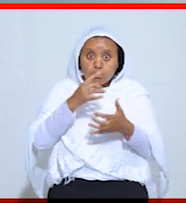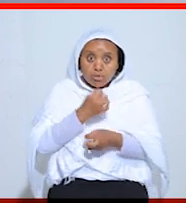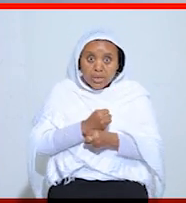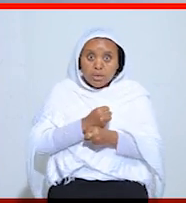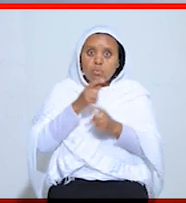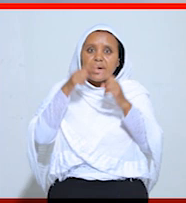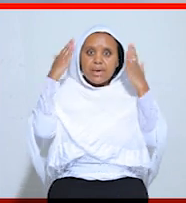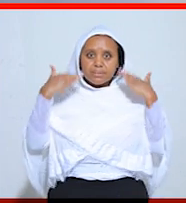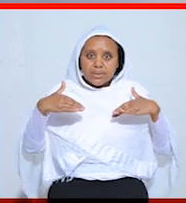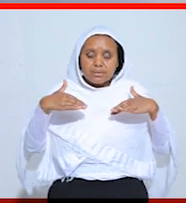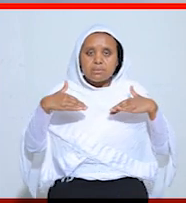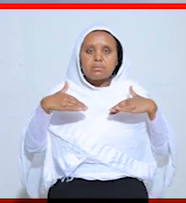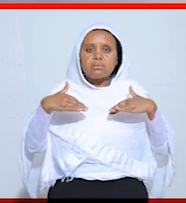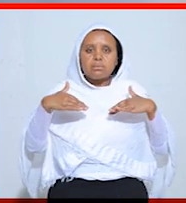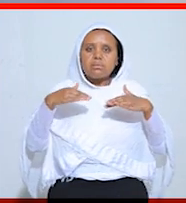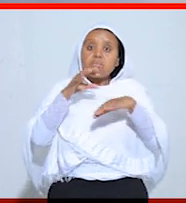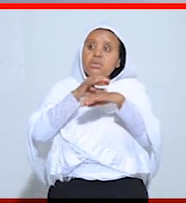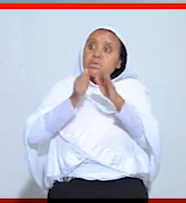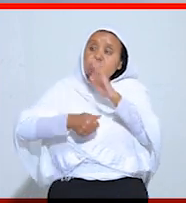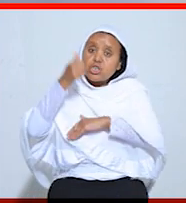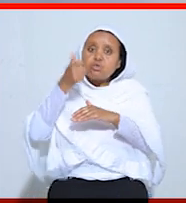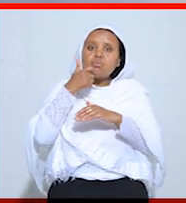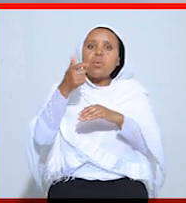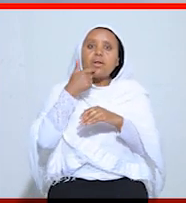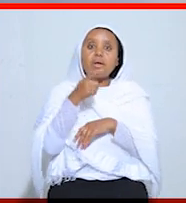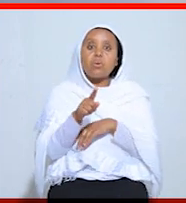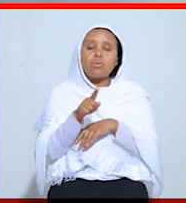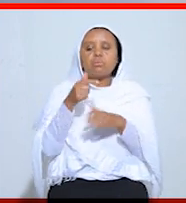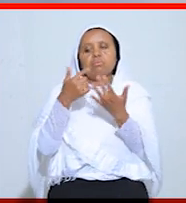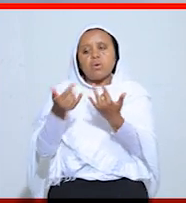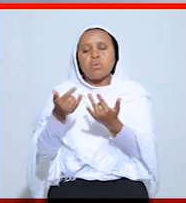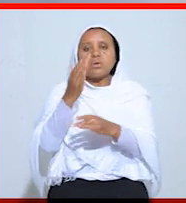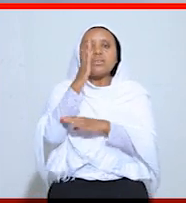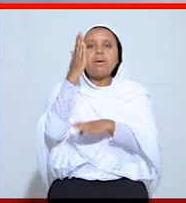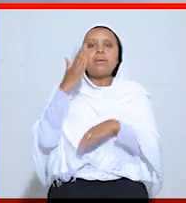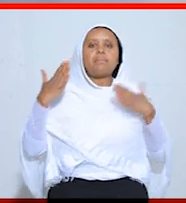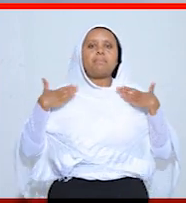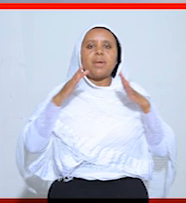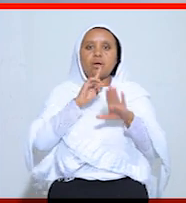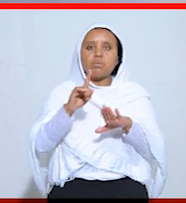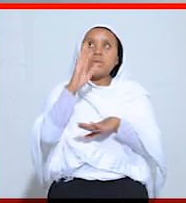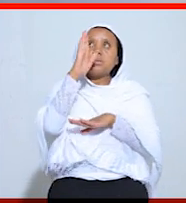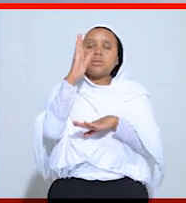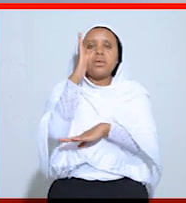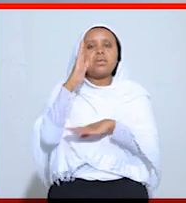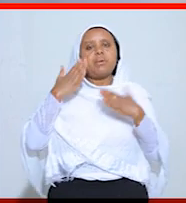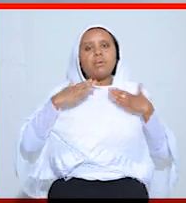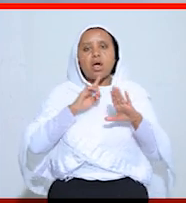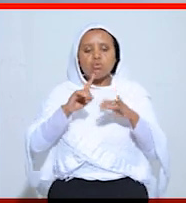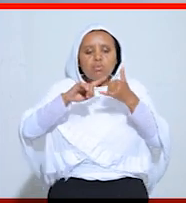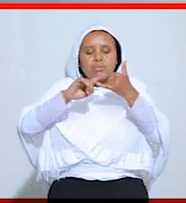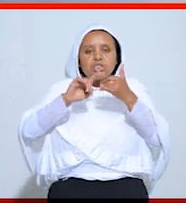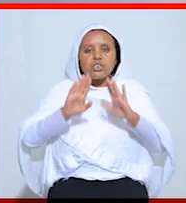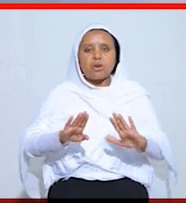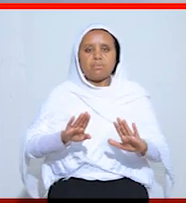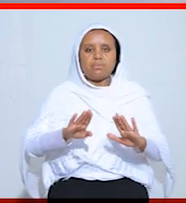እናቱንና ህፃኑን ይዘ ወደ ግብጽ ሀገር ወደ ግብጽ ምድር ሽሽ ብሎ የተናገረው ይሄው የእግዚአብሔር መልአክ ነው።